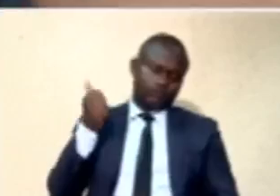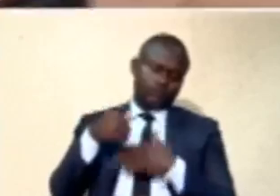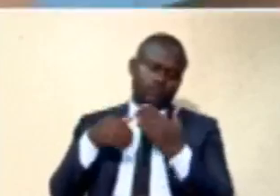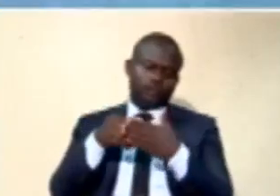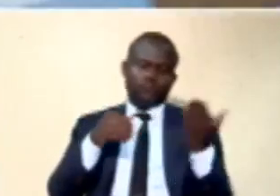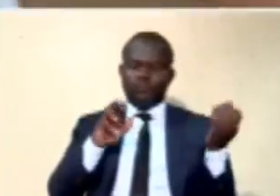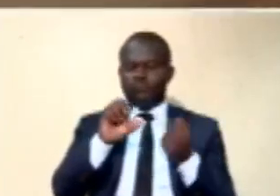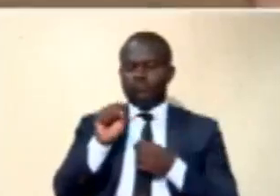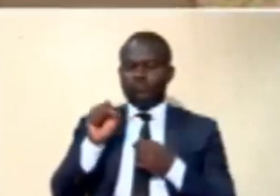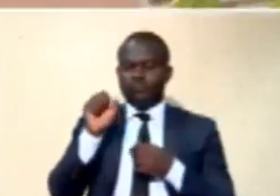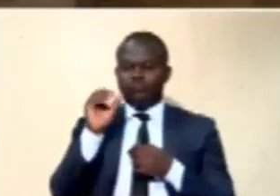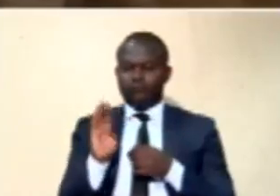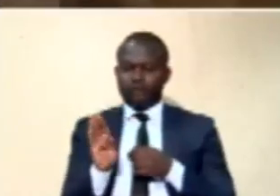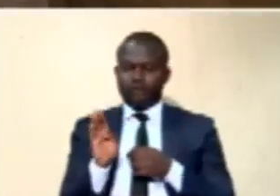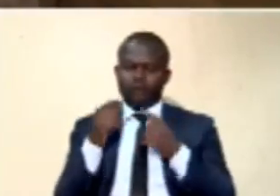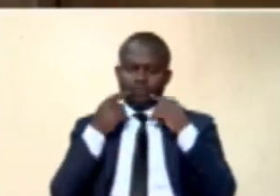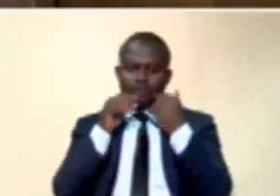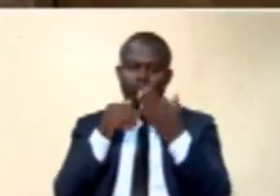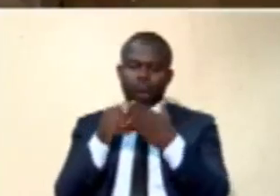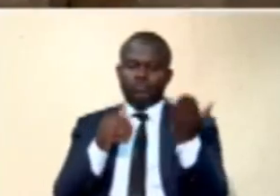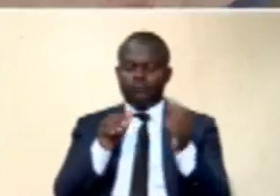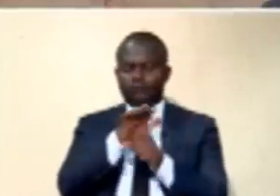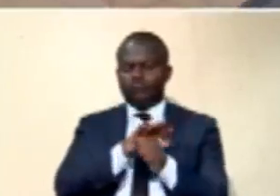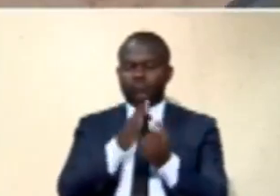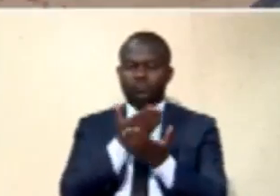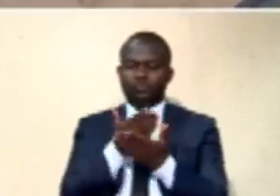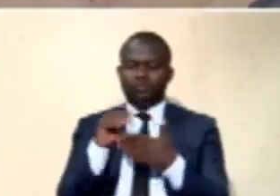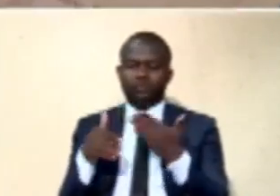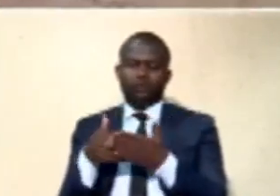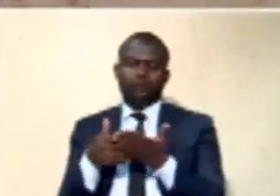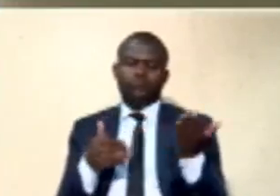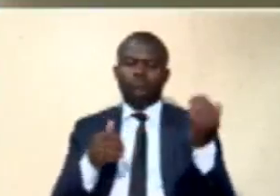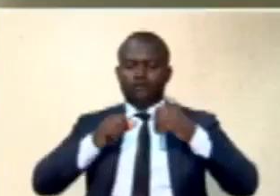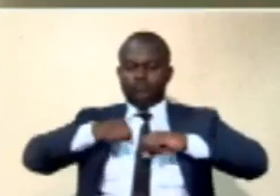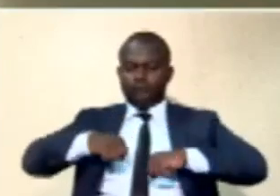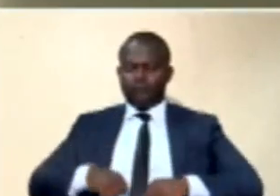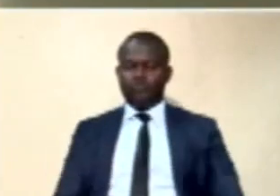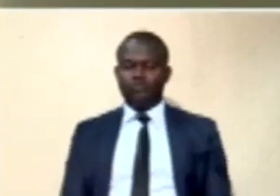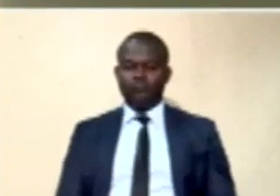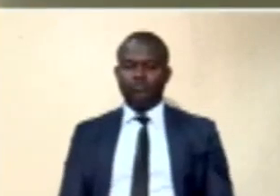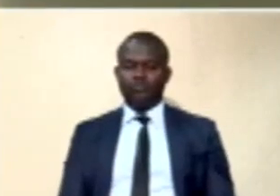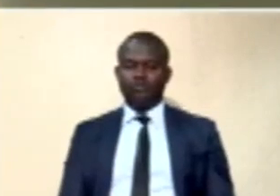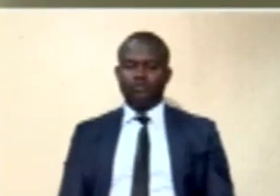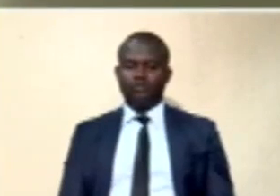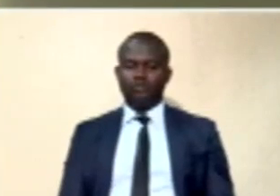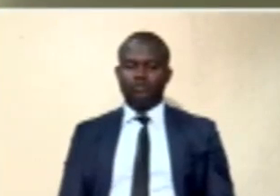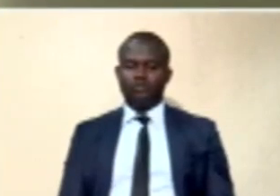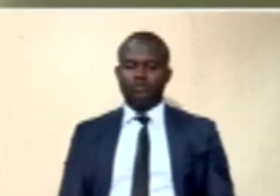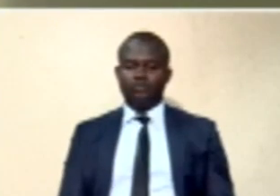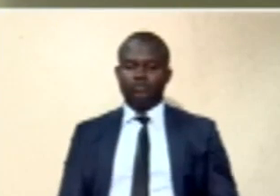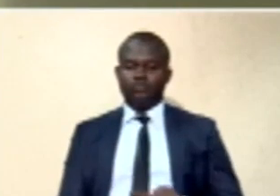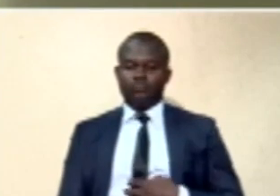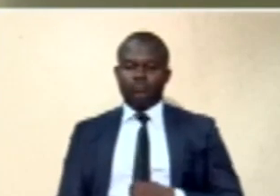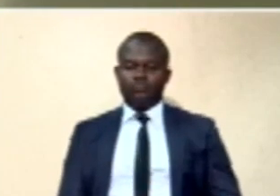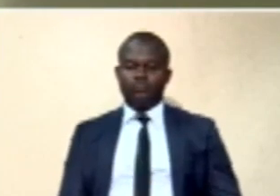mituweli muri RSSB avuga ko bujuje ibisabwa bagirana nabo amasezerano. Icyo gihe uwo ngo ntabwo twamufata nk'umuntu